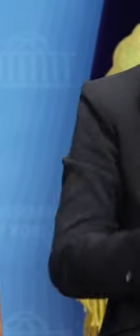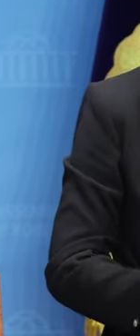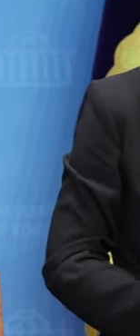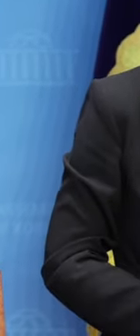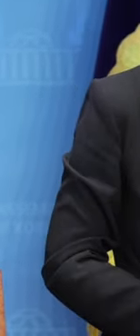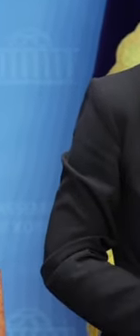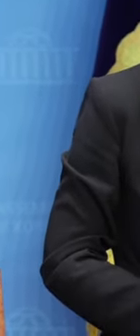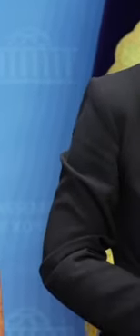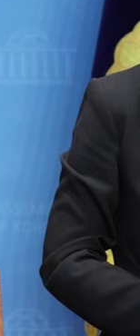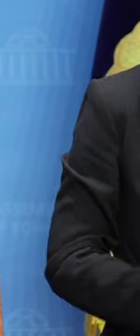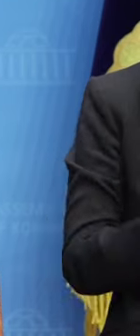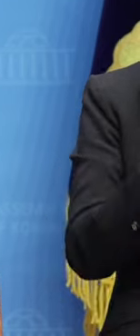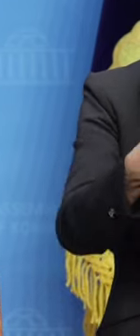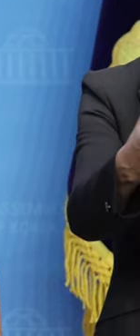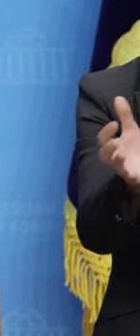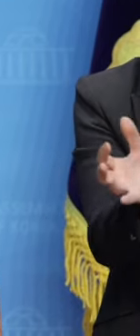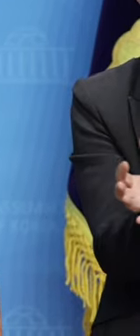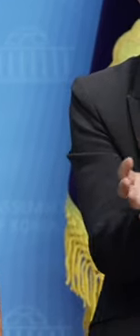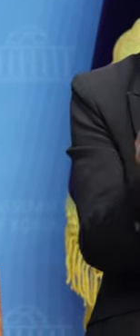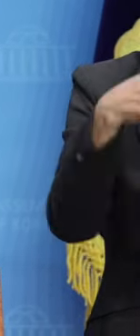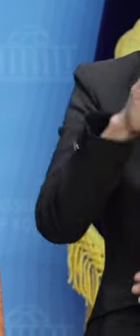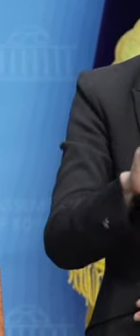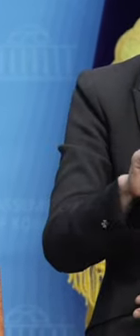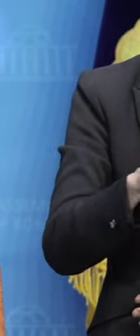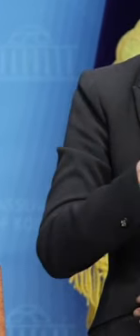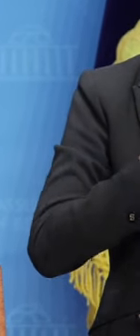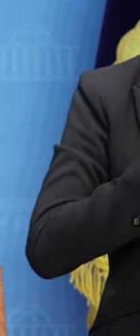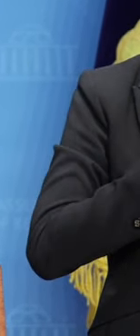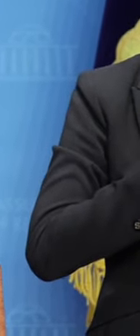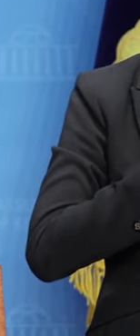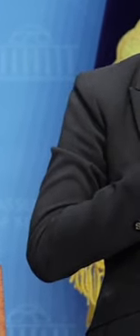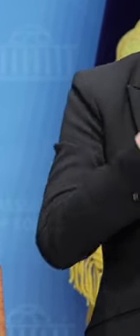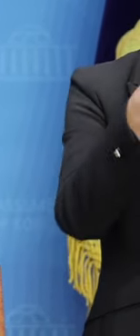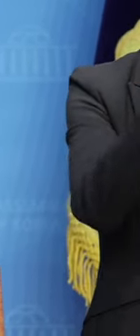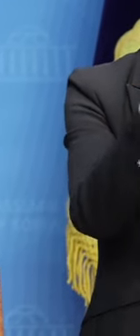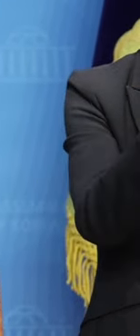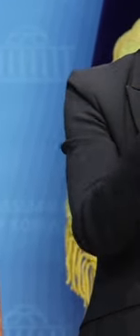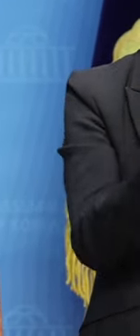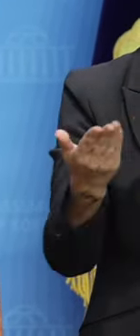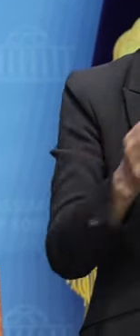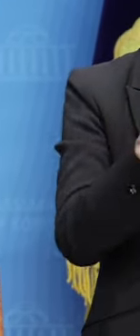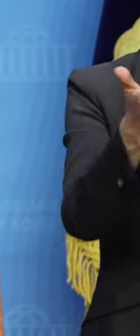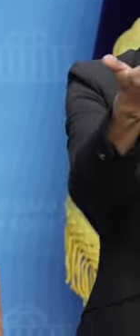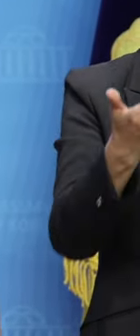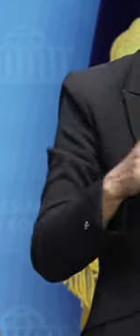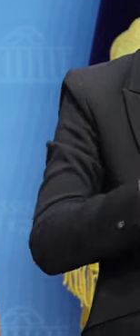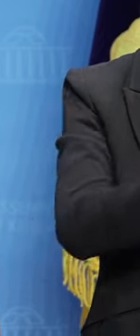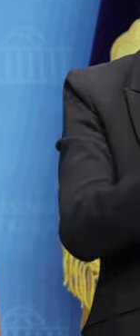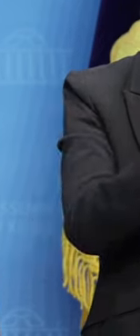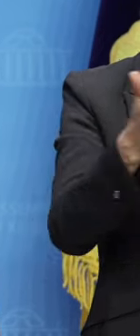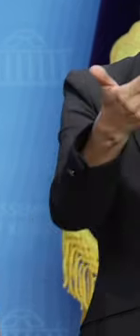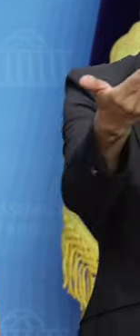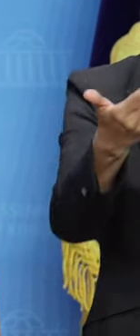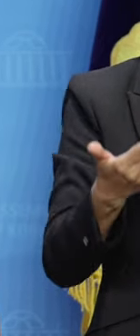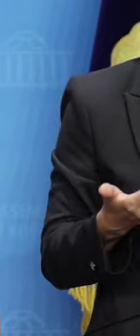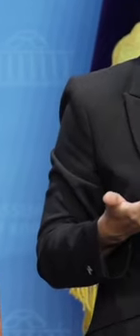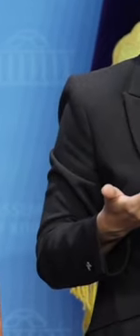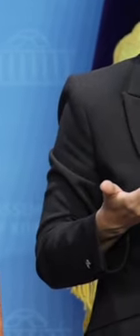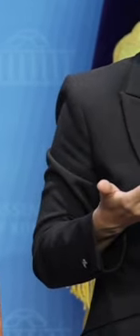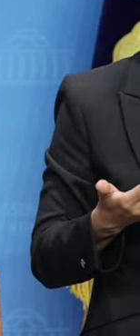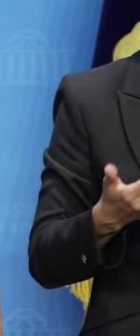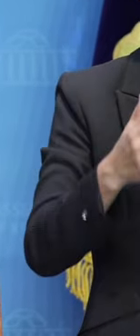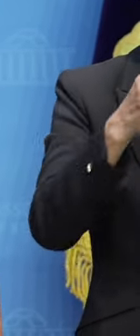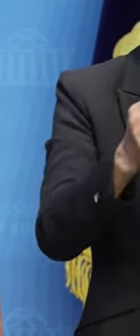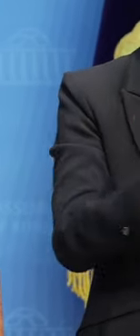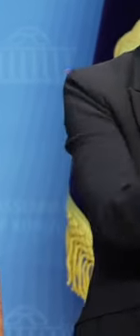또 작은 정당 소속 저 심상정에게 세 번이나 일할 기회를 주시며 큰 사랑을 보내주셨던 동양